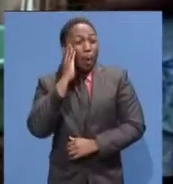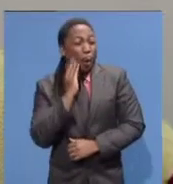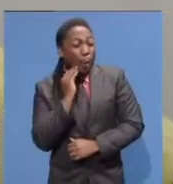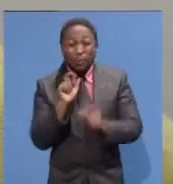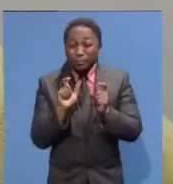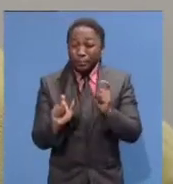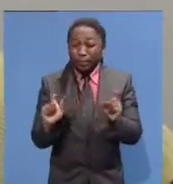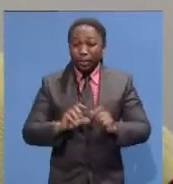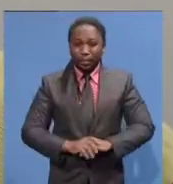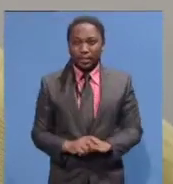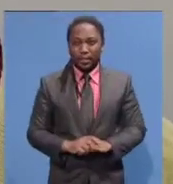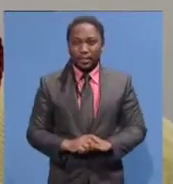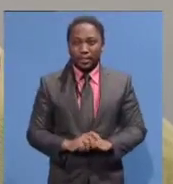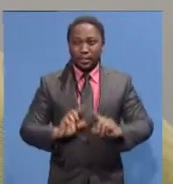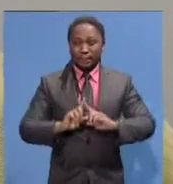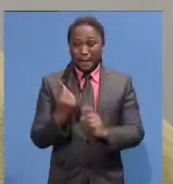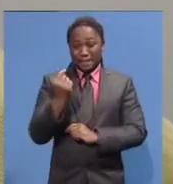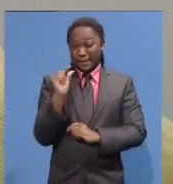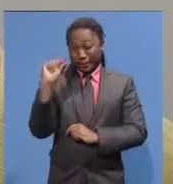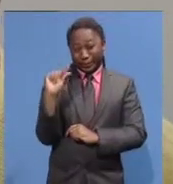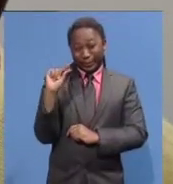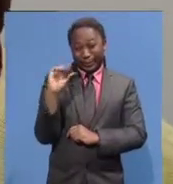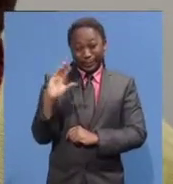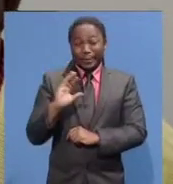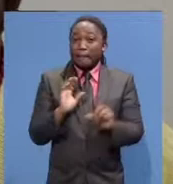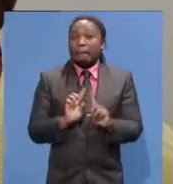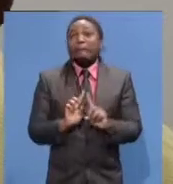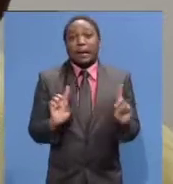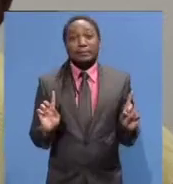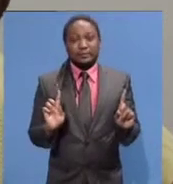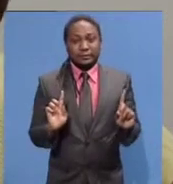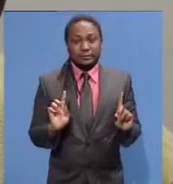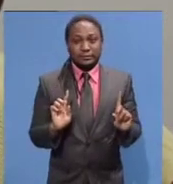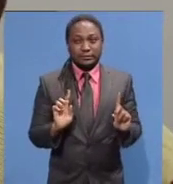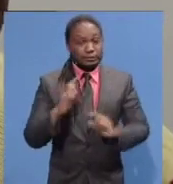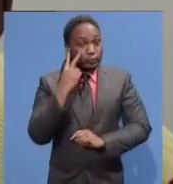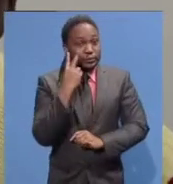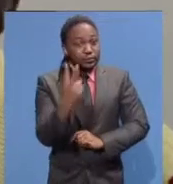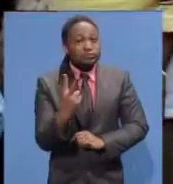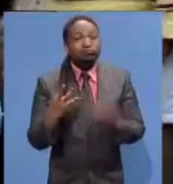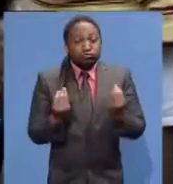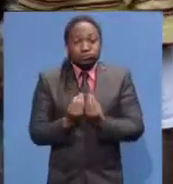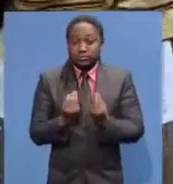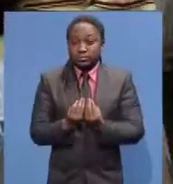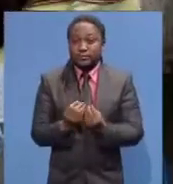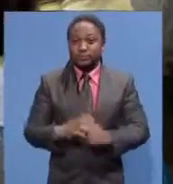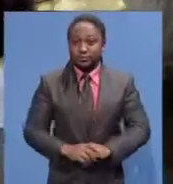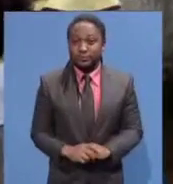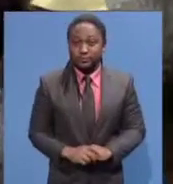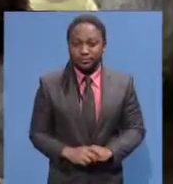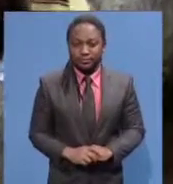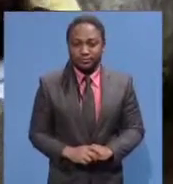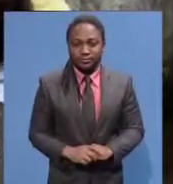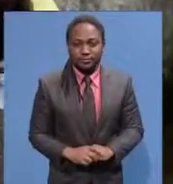siyohola. Sasifumana imali encinci kakubi. Kodwa sabona seyinyuswa seyikhutshulwa seyibekwa